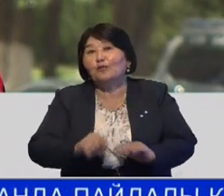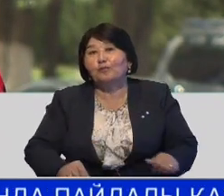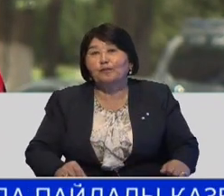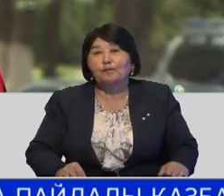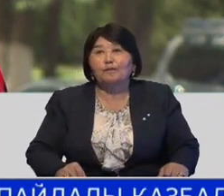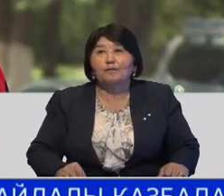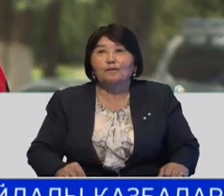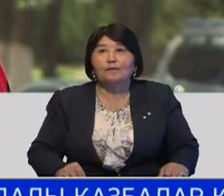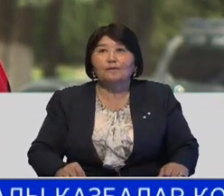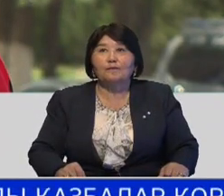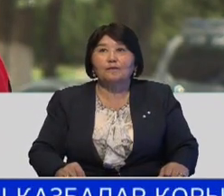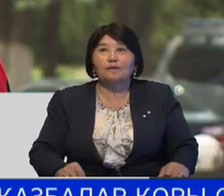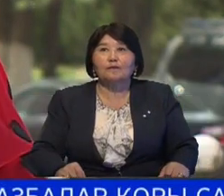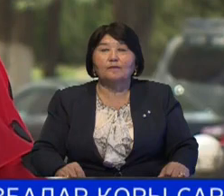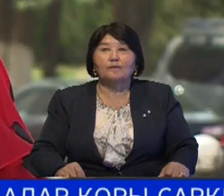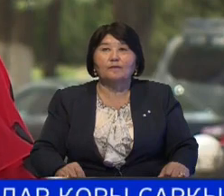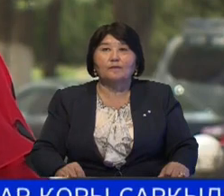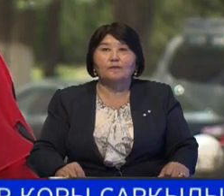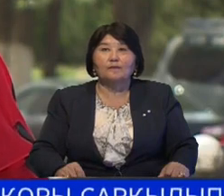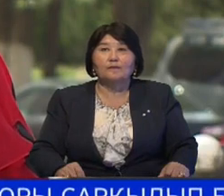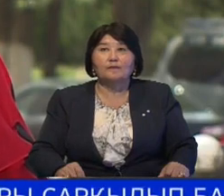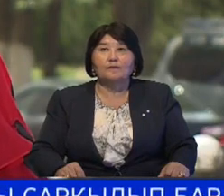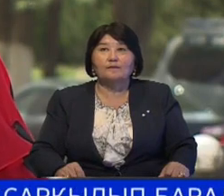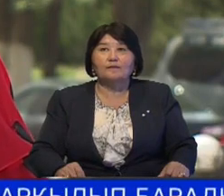Айжамал Маратова, Бауыржан Қожамұратов, Тархан Тоқсет, Қызылорда телеарнасы.